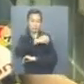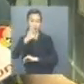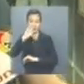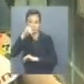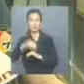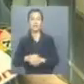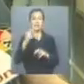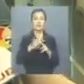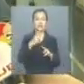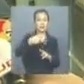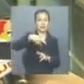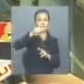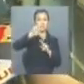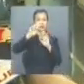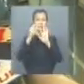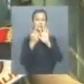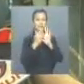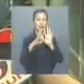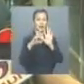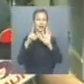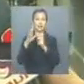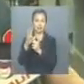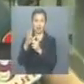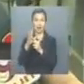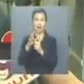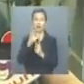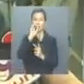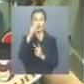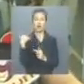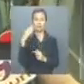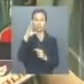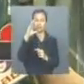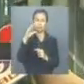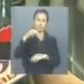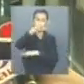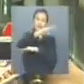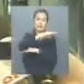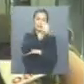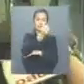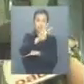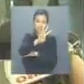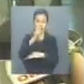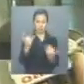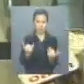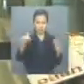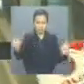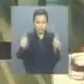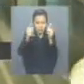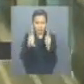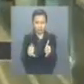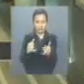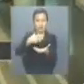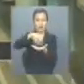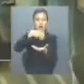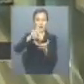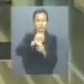อกผู้อำนวยการสปภ.ยืนยันว่าเวลา 14:00 น.กทม.และสปภ.จะแถลงร่วมกันถึงความชัดเจนในการกำหนดว